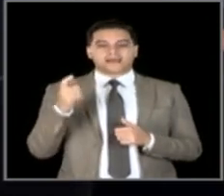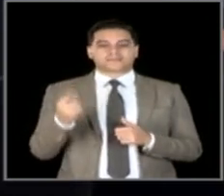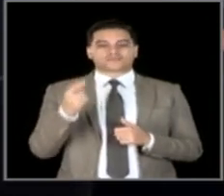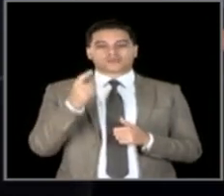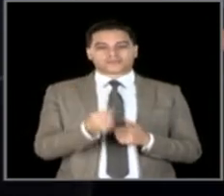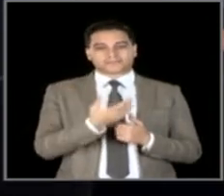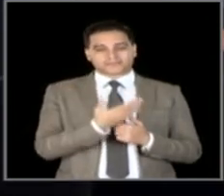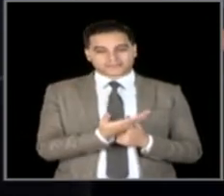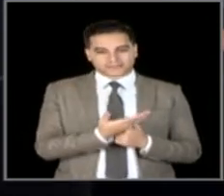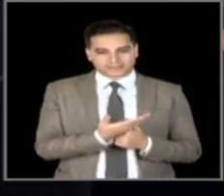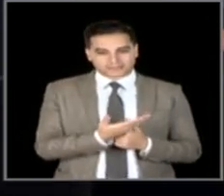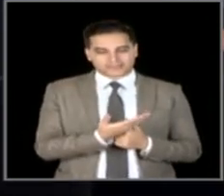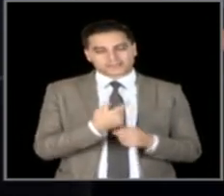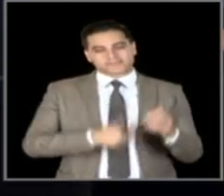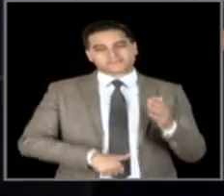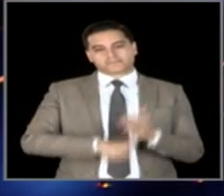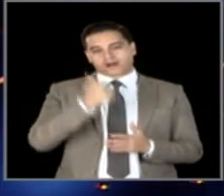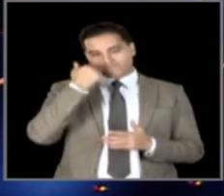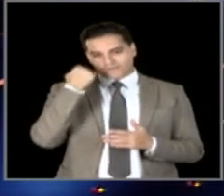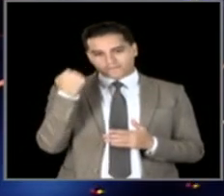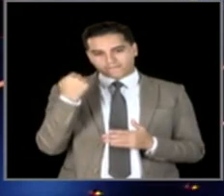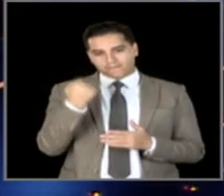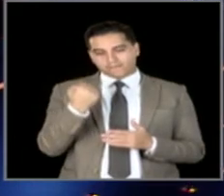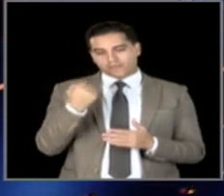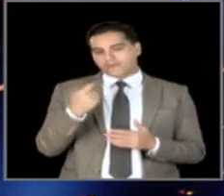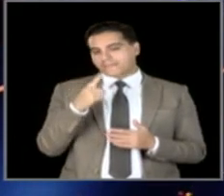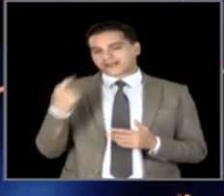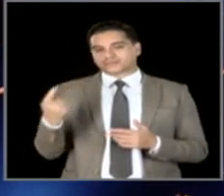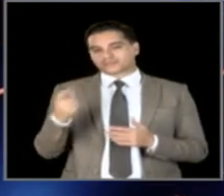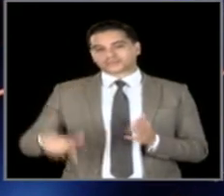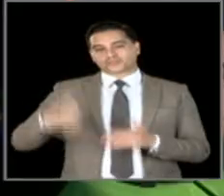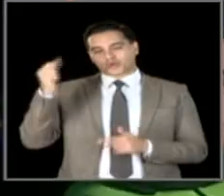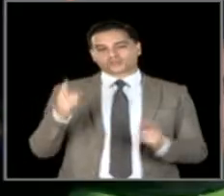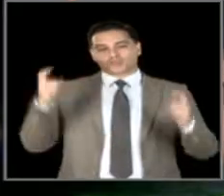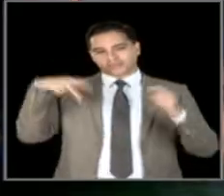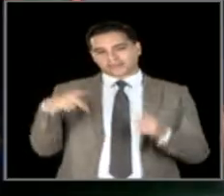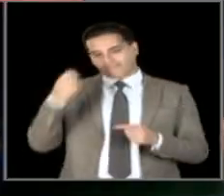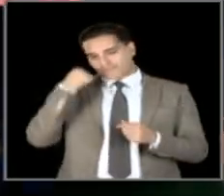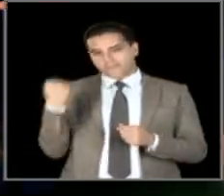155 حسمت المباراه والف مبروك التاهل لدور